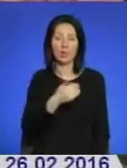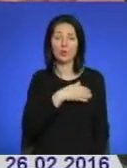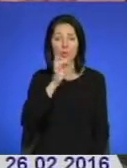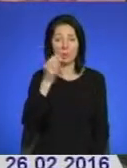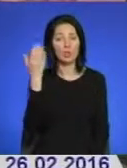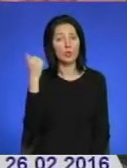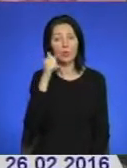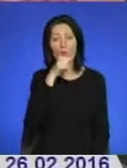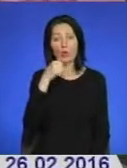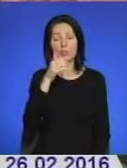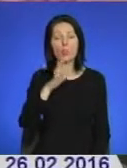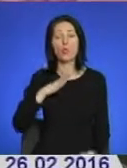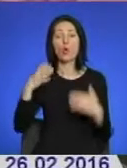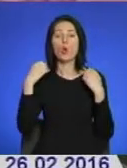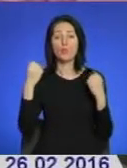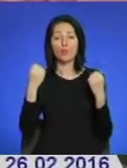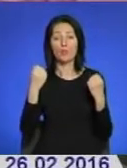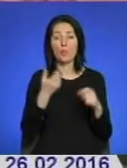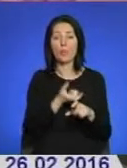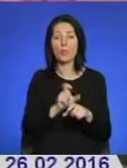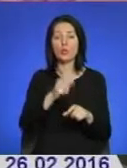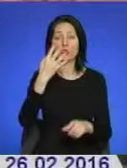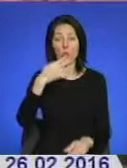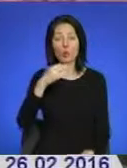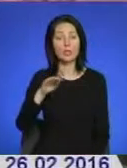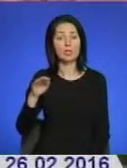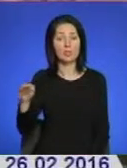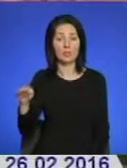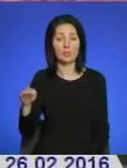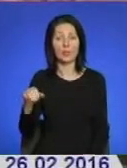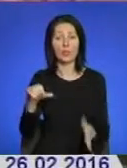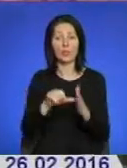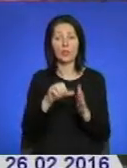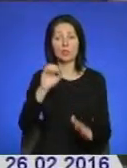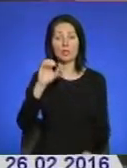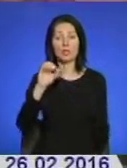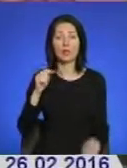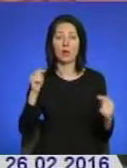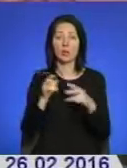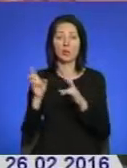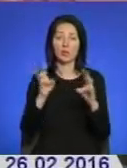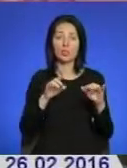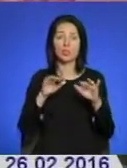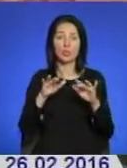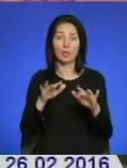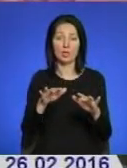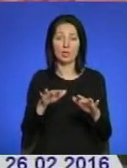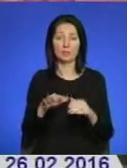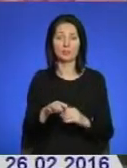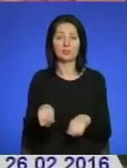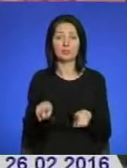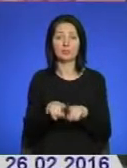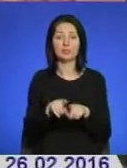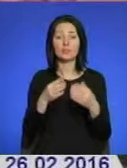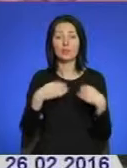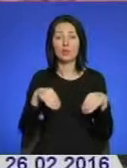в Угорщині було оздоровлено понад 40 дітей, учасників антитерористичної операції та